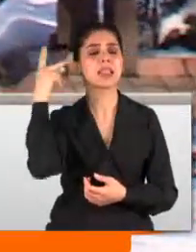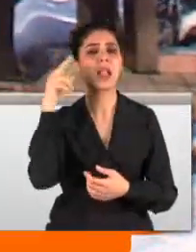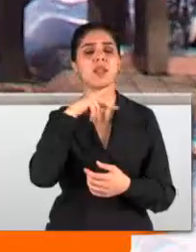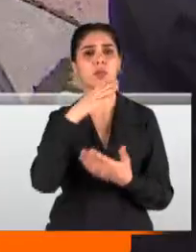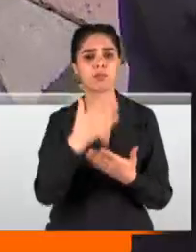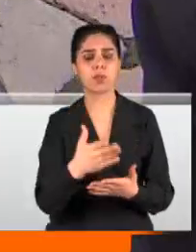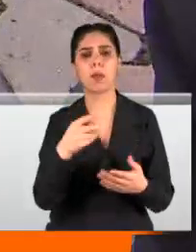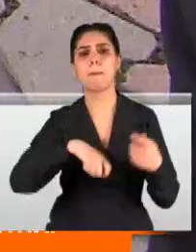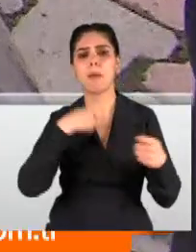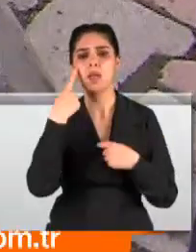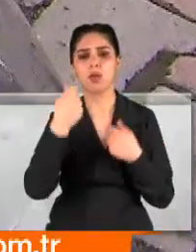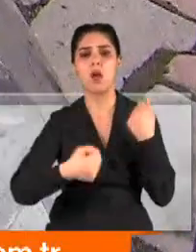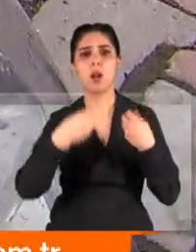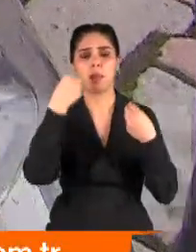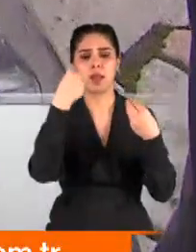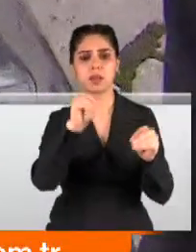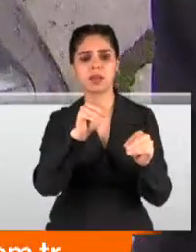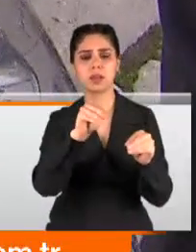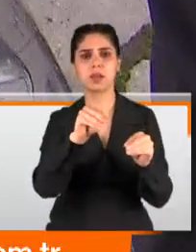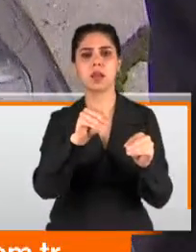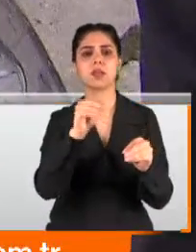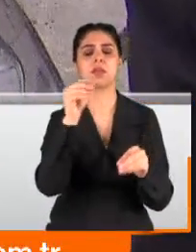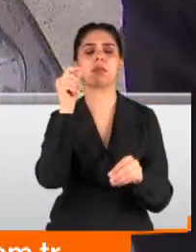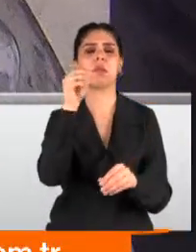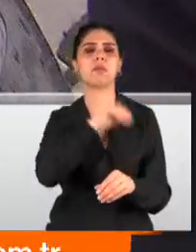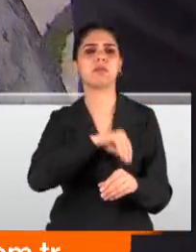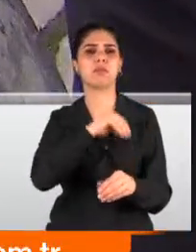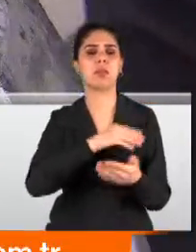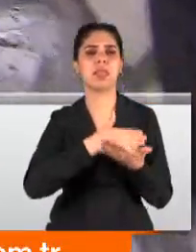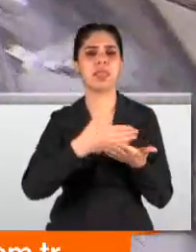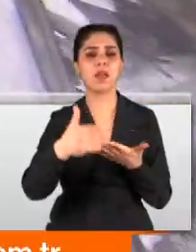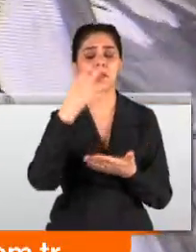ve binbir bahaneyle aracı satıp paraları cebe indirmeye devam ediyor.